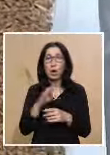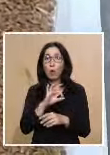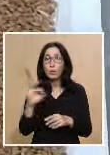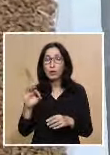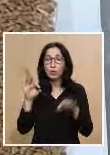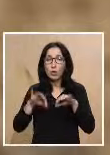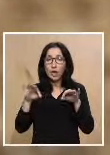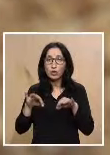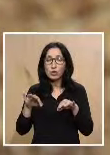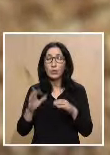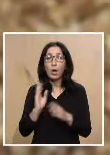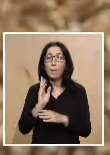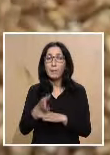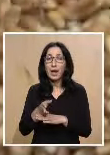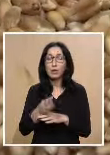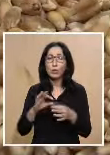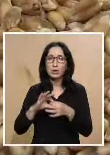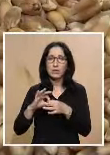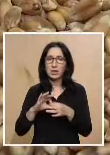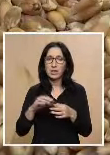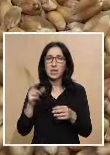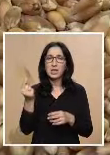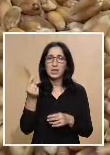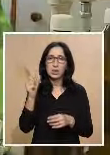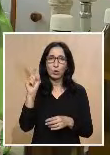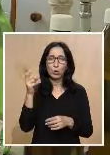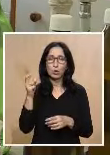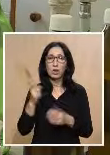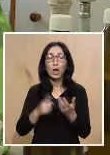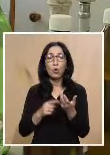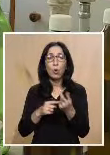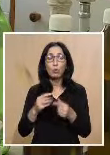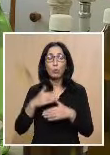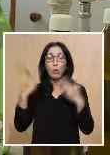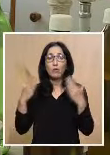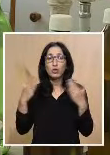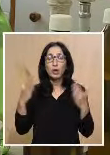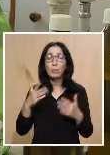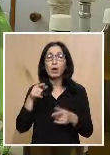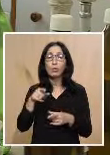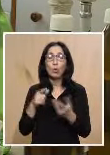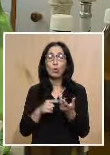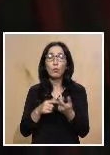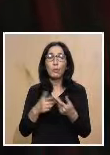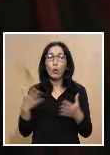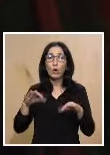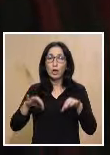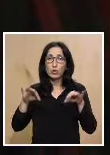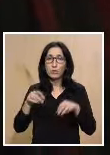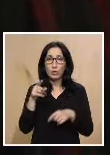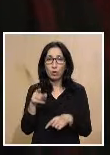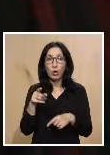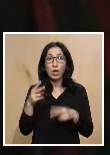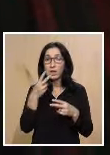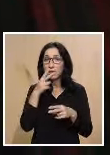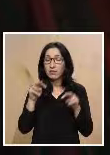на качеството на зърното е пряко свързано с глутена. Колкото повече има от него, толкова по-качествено е то.